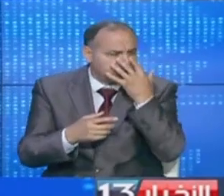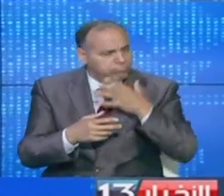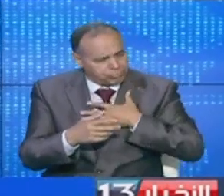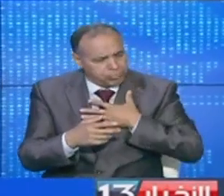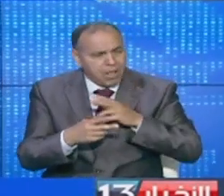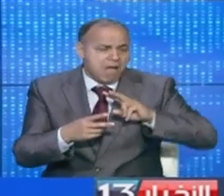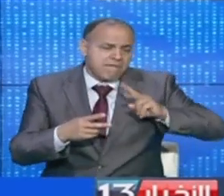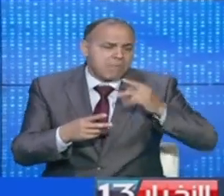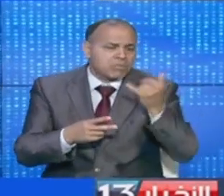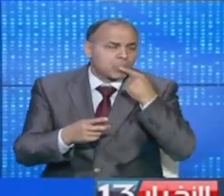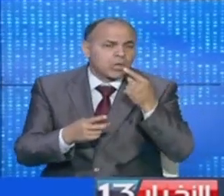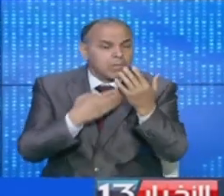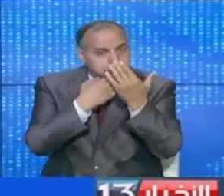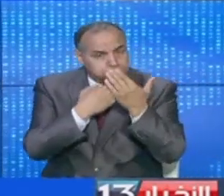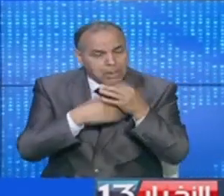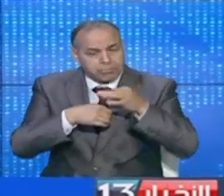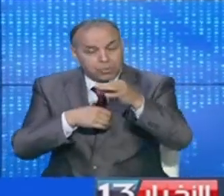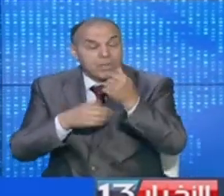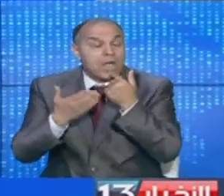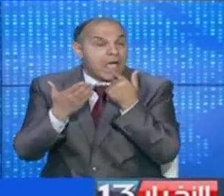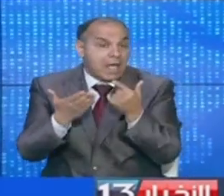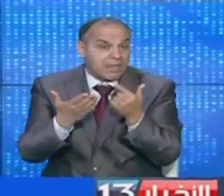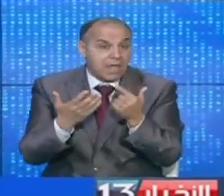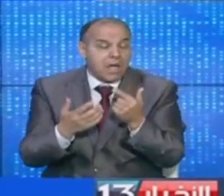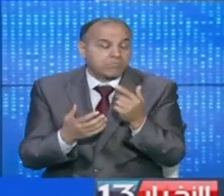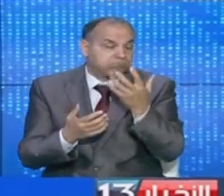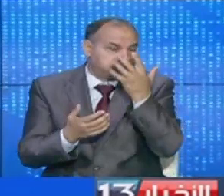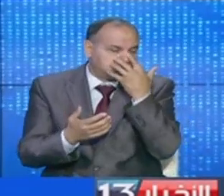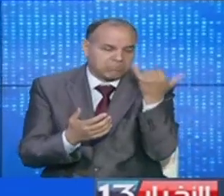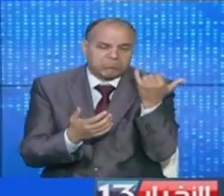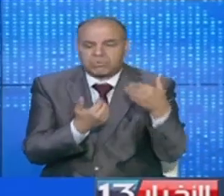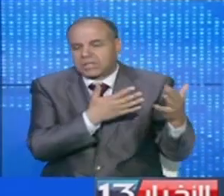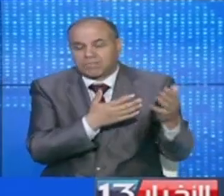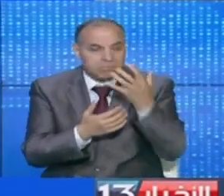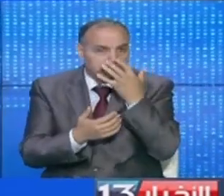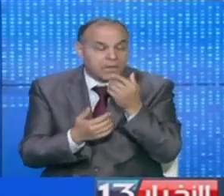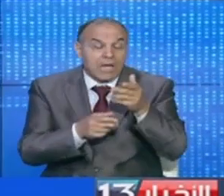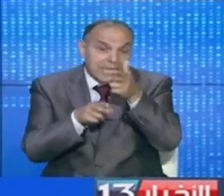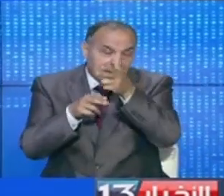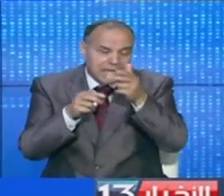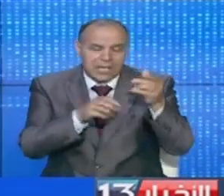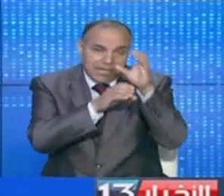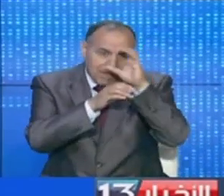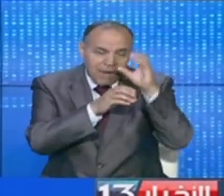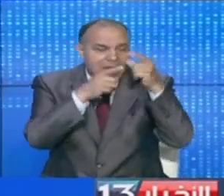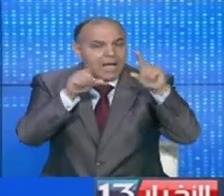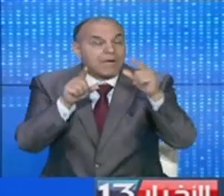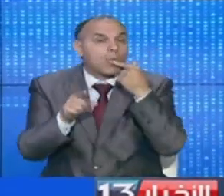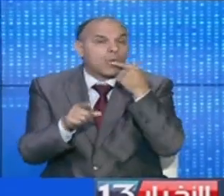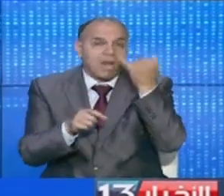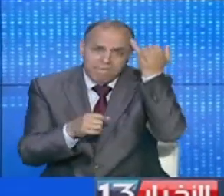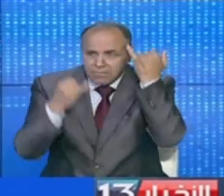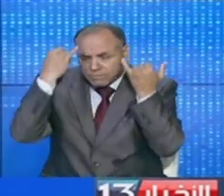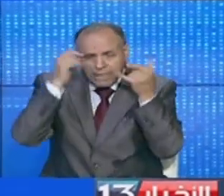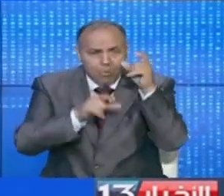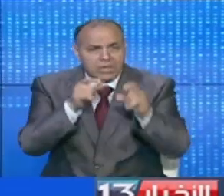بضروره للتوقي من العدوى وبين من يعتبرها غير ملزمه كاميرا الاخبار رصدت بعض مواقف المواطنين